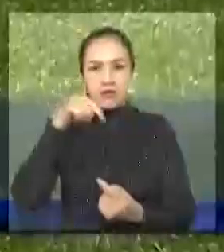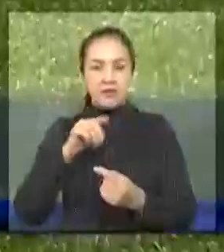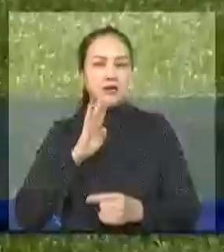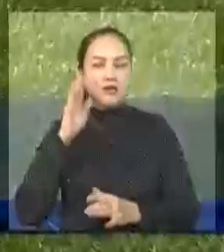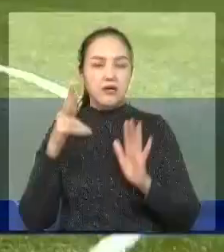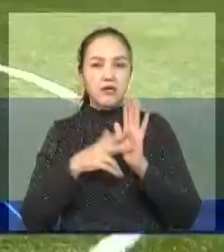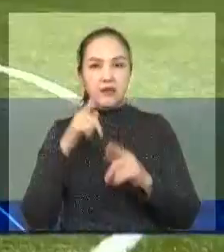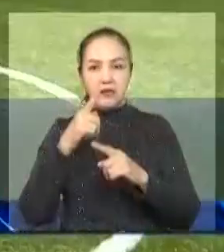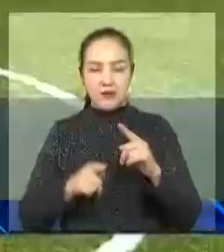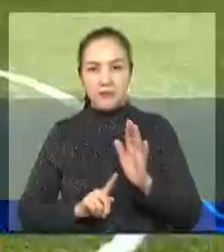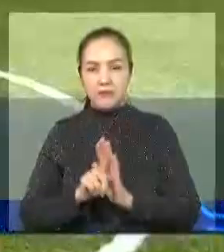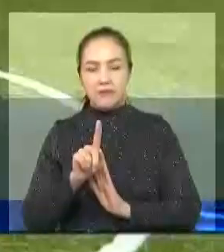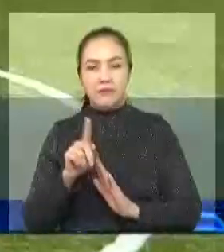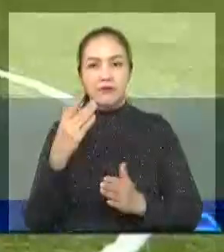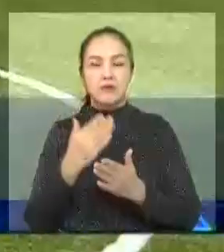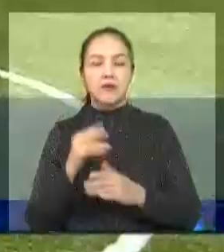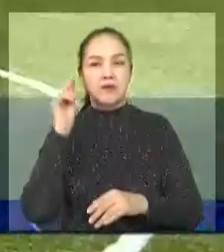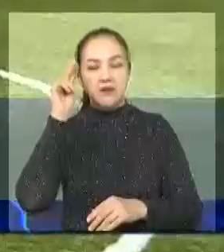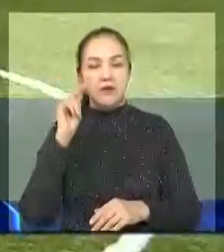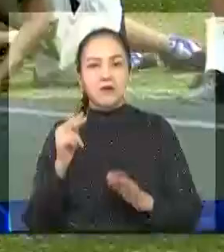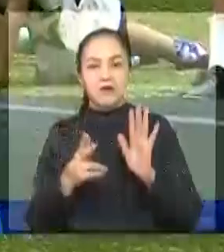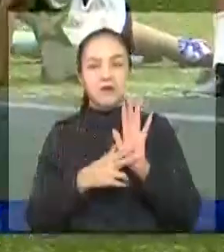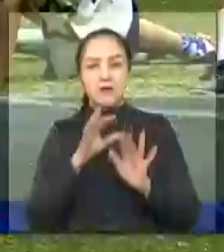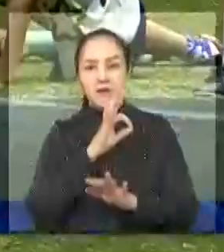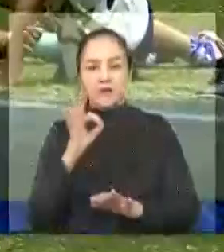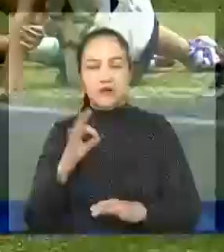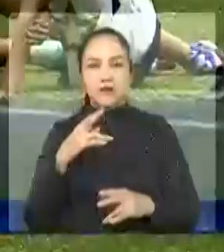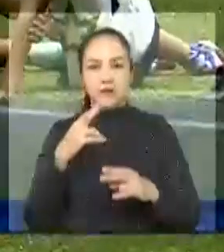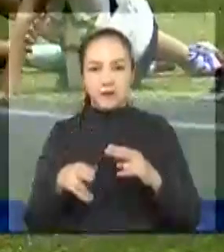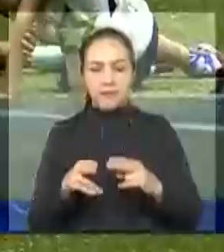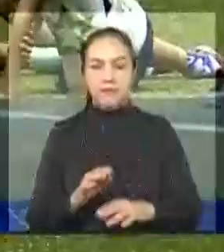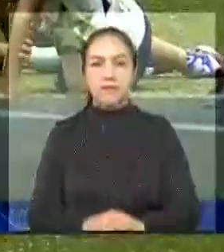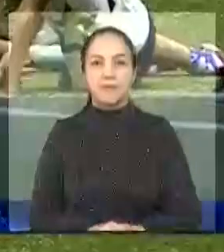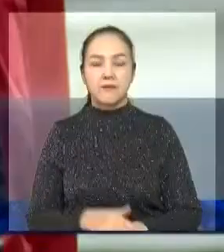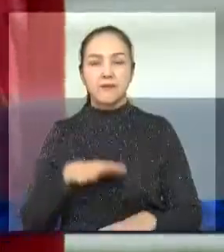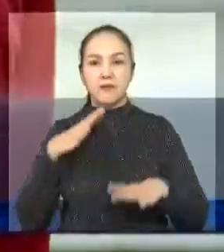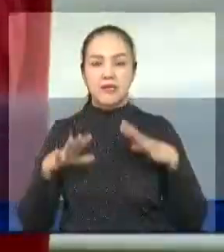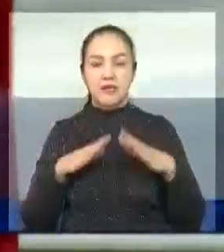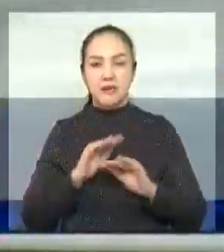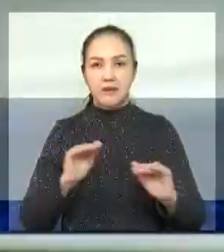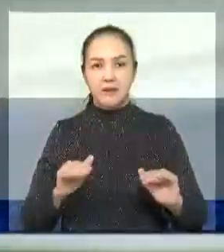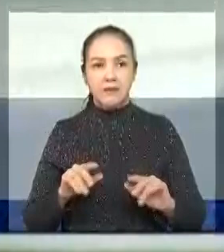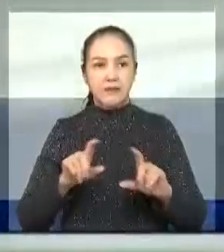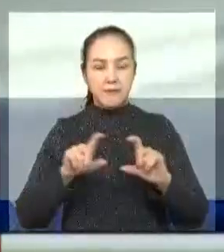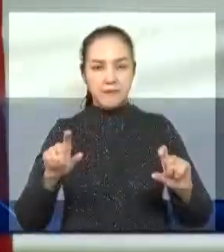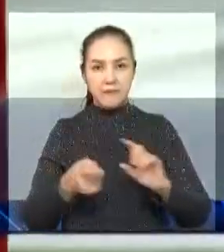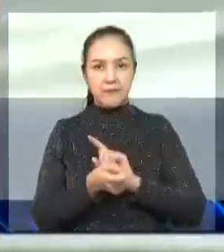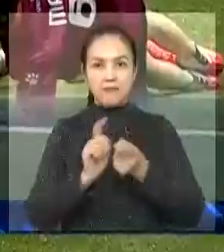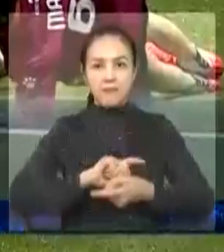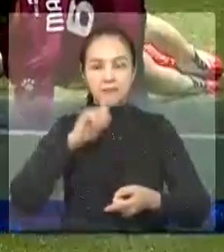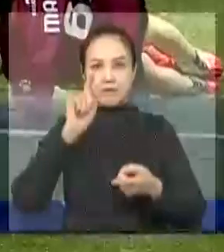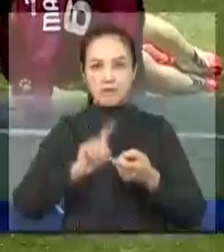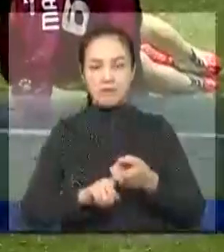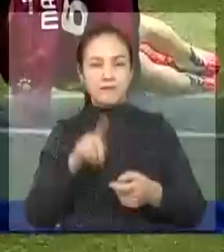таңғы 8:30-да басталып, ең соңғы оқу-жаттығулар 18:00-де аяқталады. Жаттығулар балалардың мектептегі ауысымына